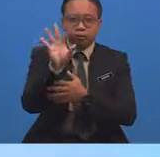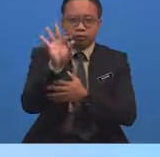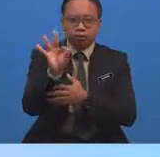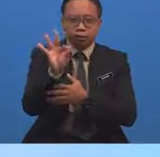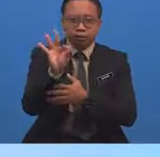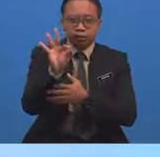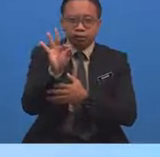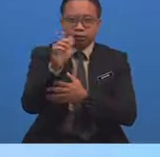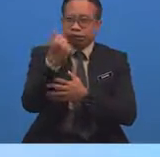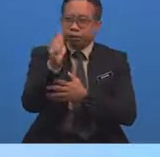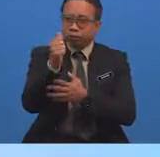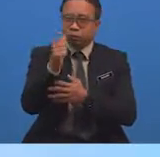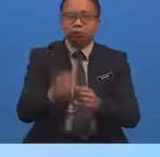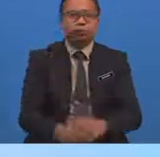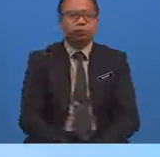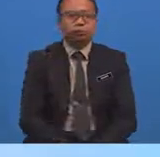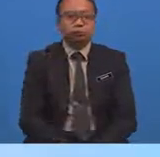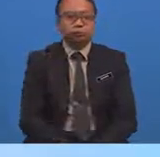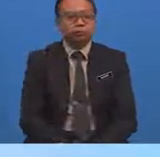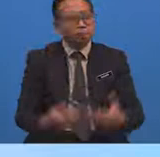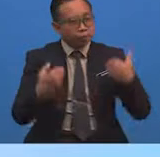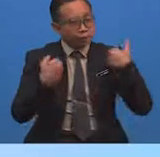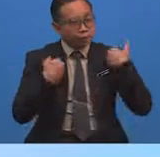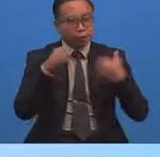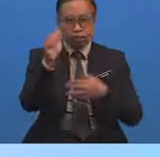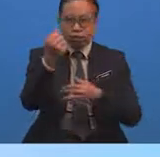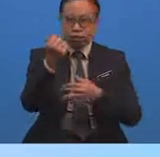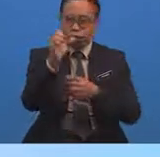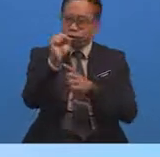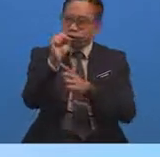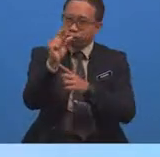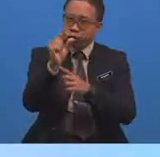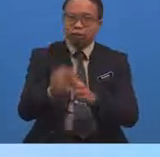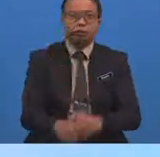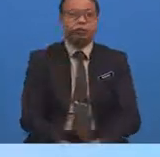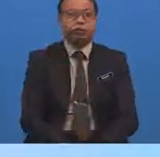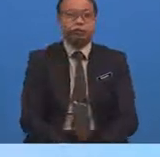123456789 10 ada 10 senjata